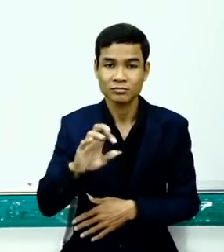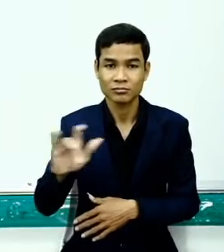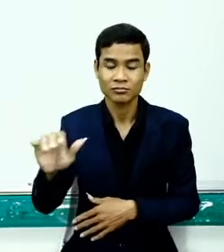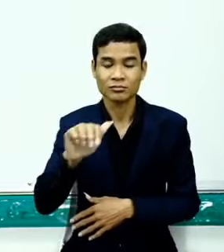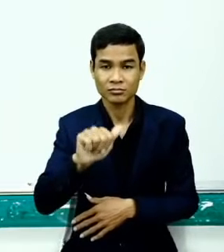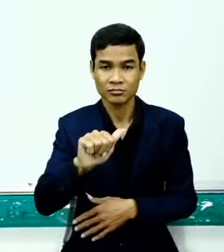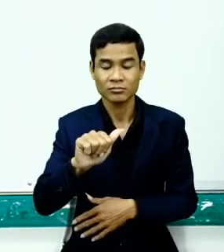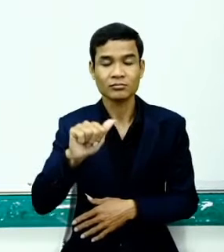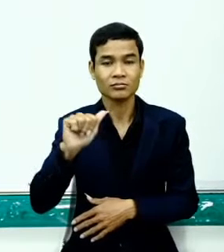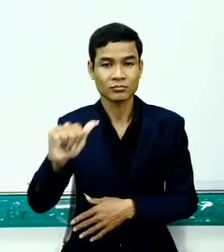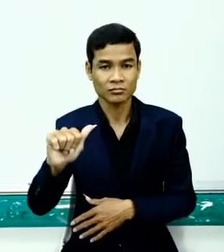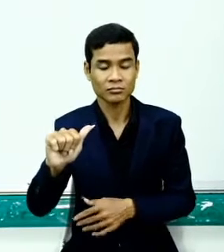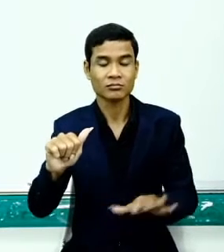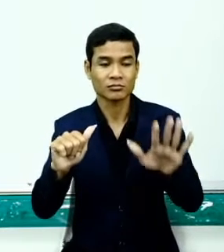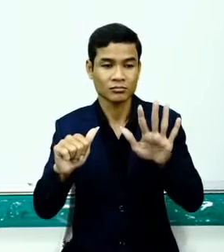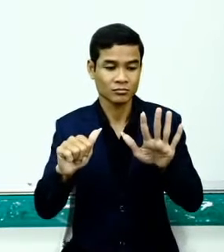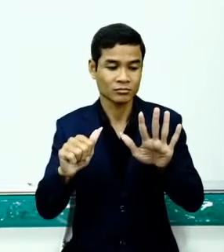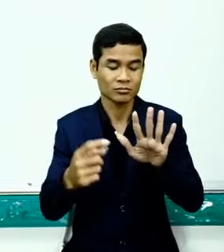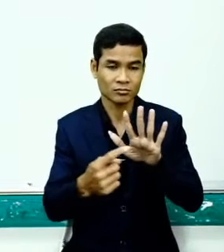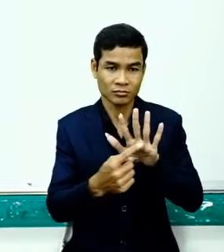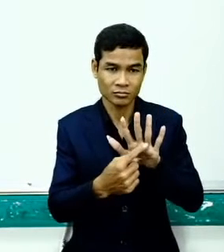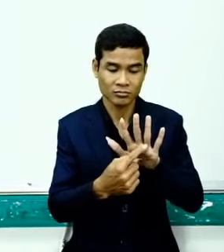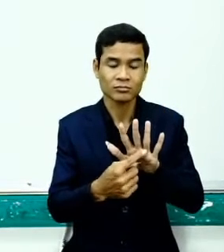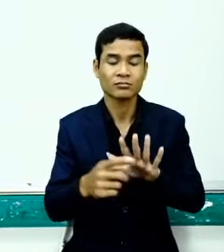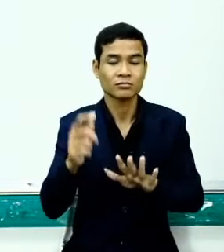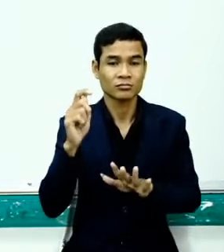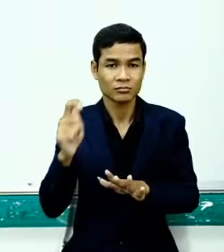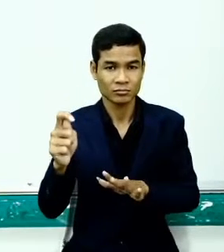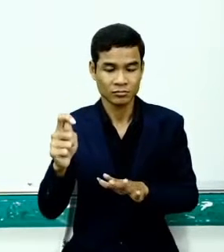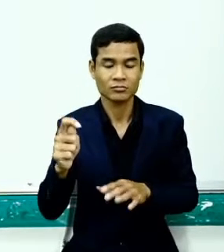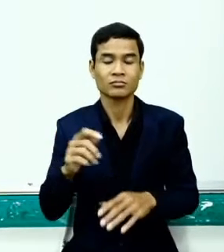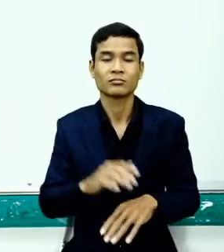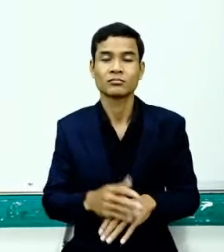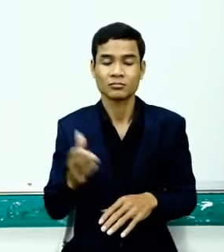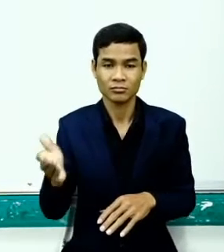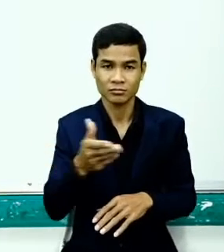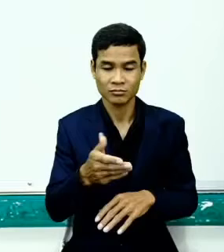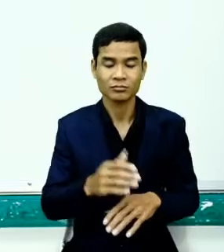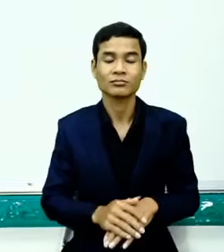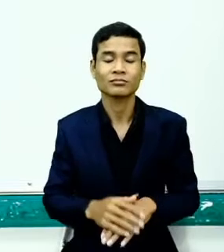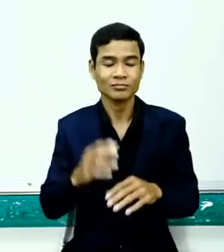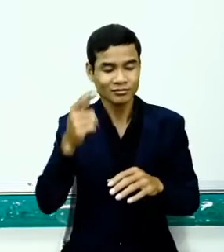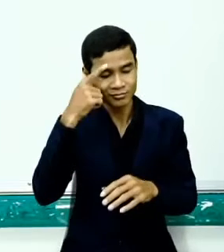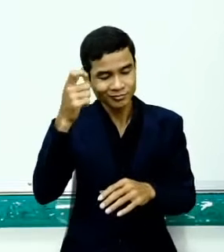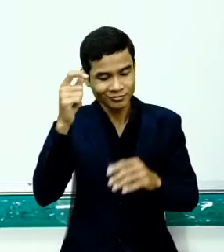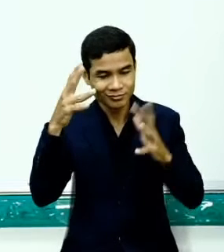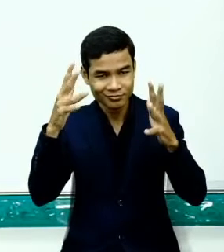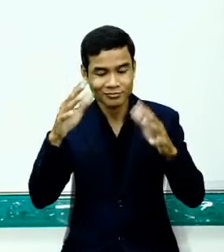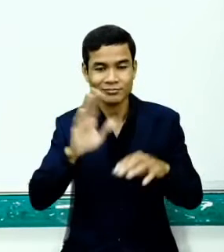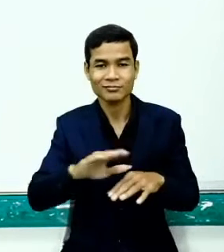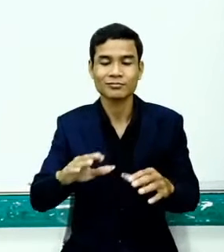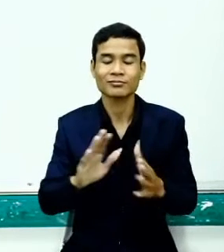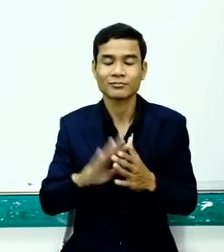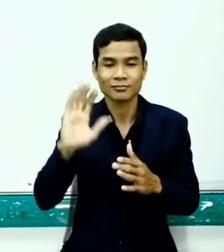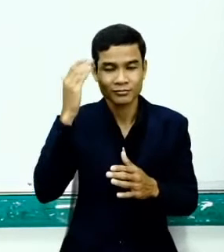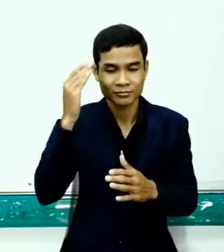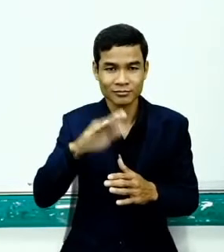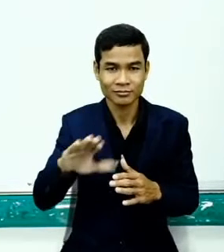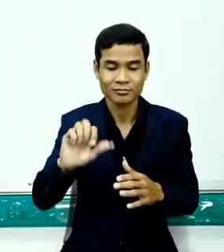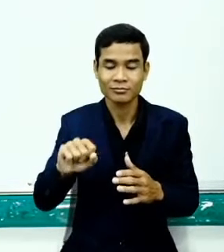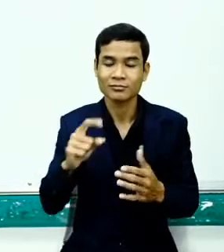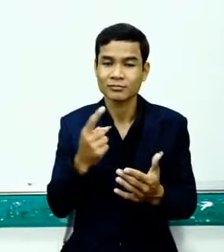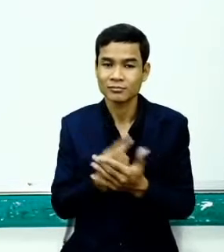នឹងញចាមានស្រៈអ៊ូនឹងរចាពូកែសង្ឃឹមថាកូនទាំងអស់គ្នា